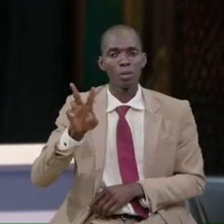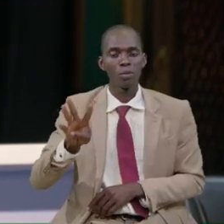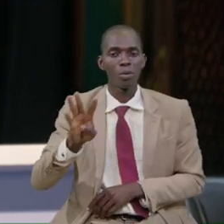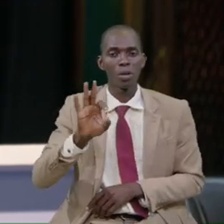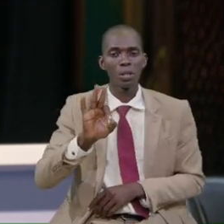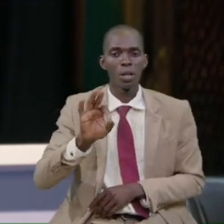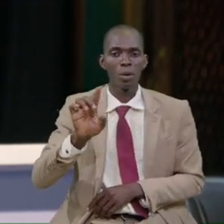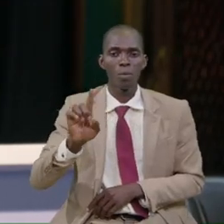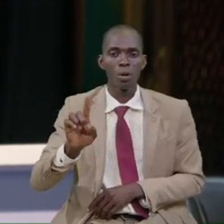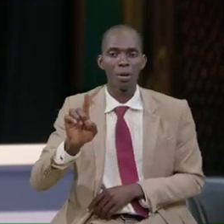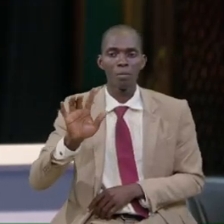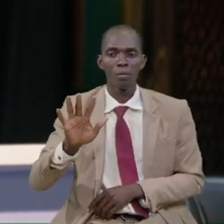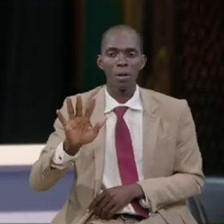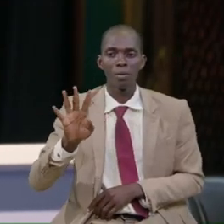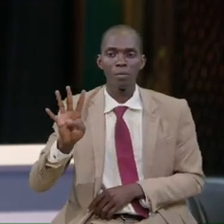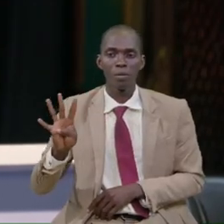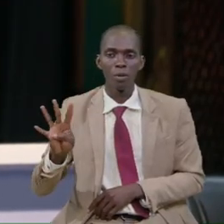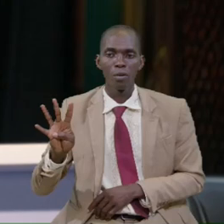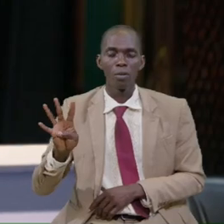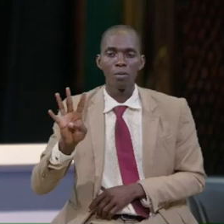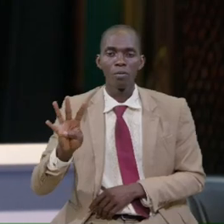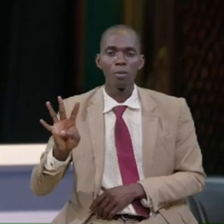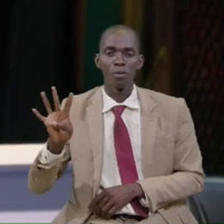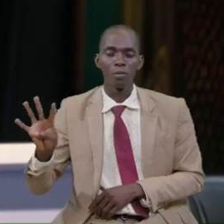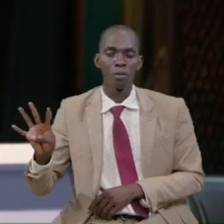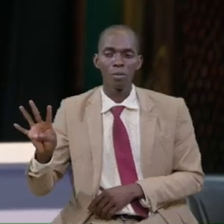91 54 44